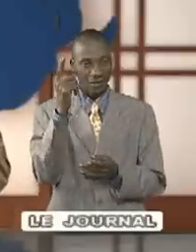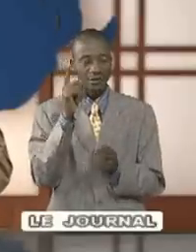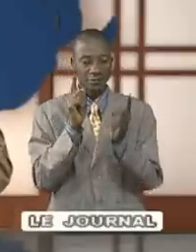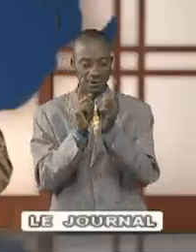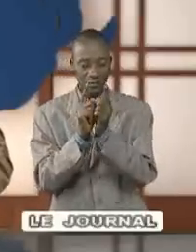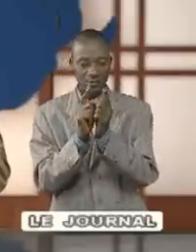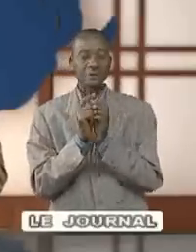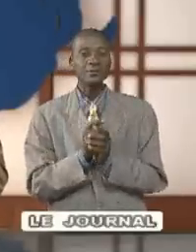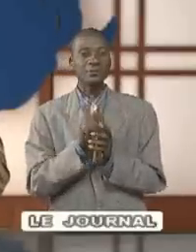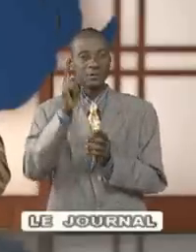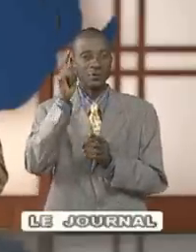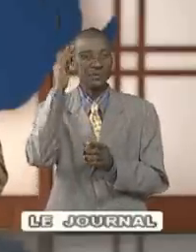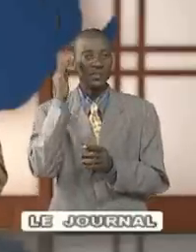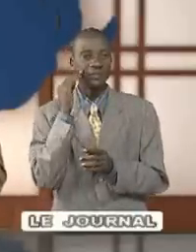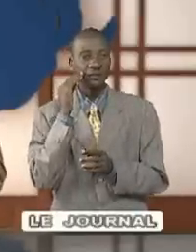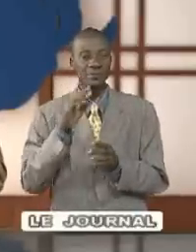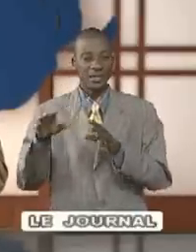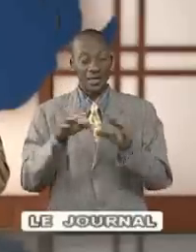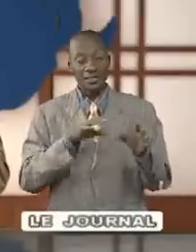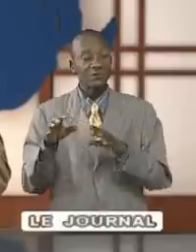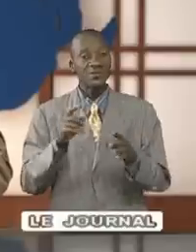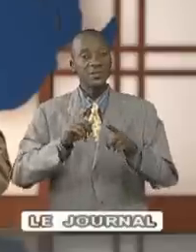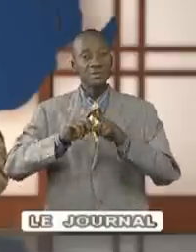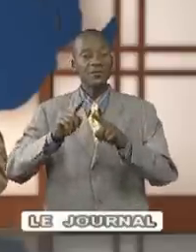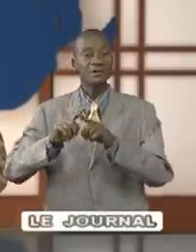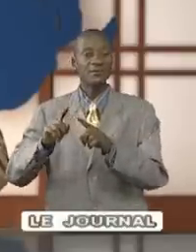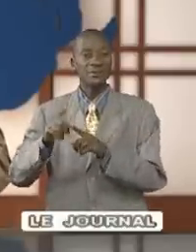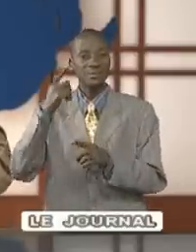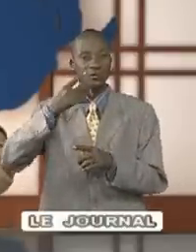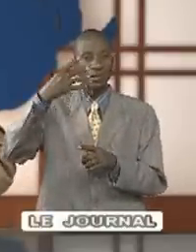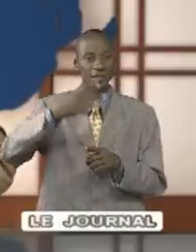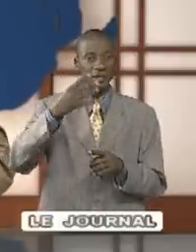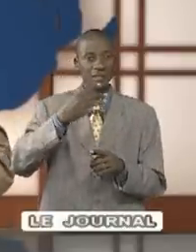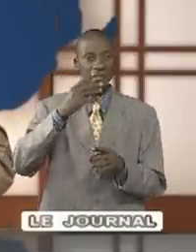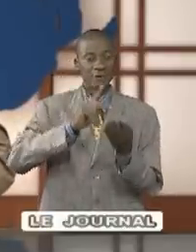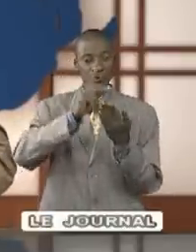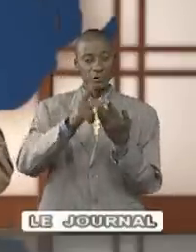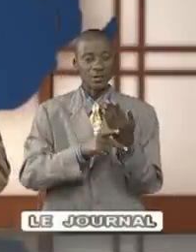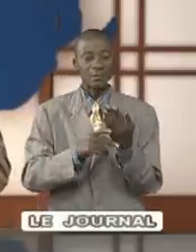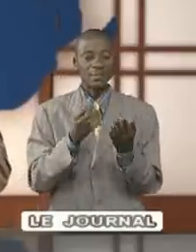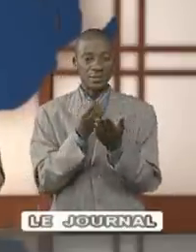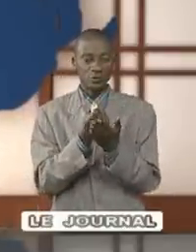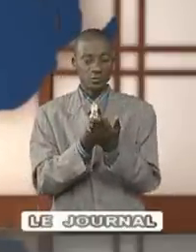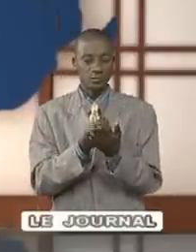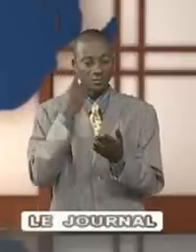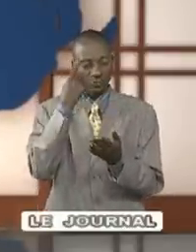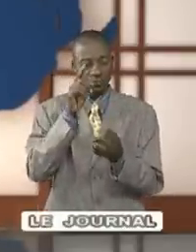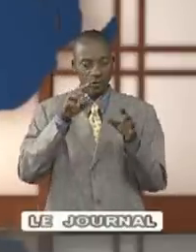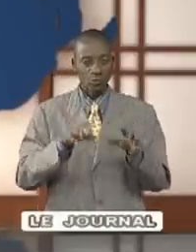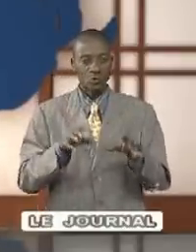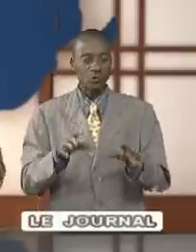ministre Augustin Matata Poyo des activités déployées dans le cadre de la conclusion de la 4e revue du programme économique du gouvernement REG 2,